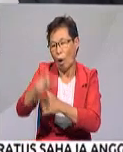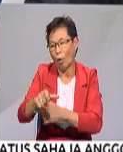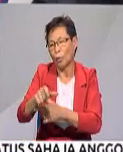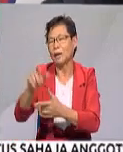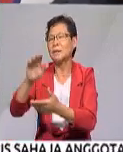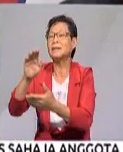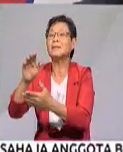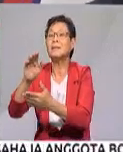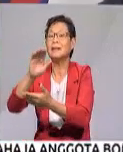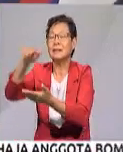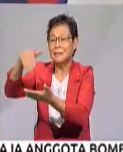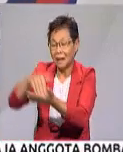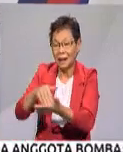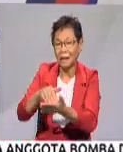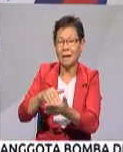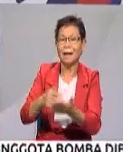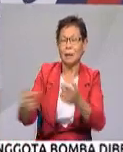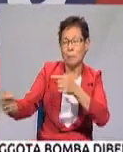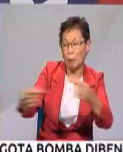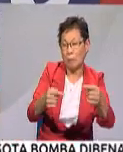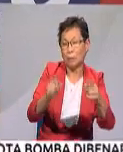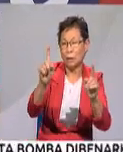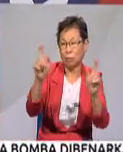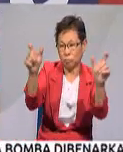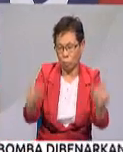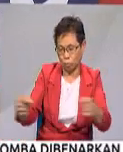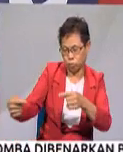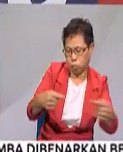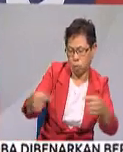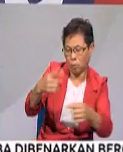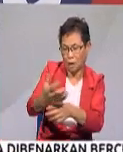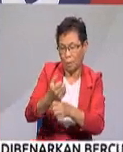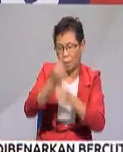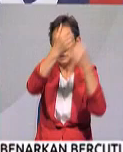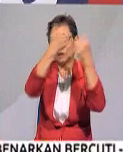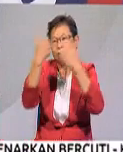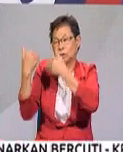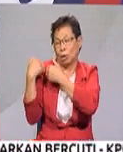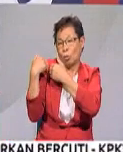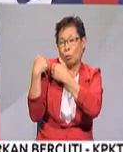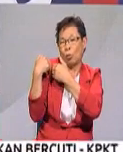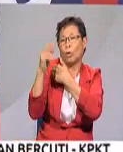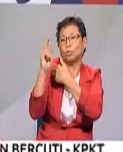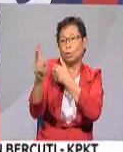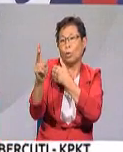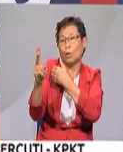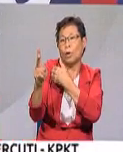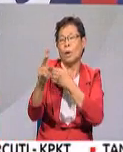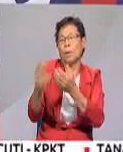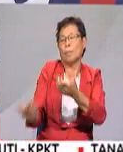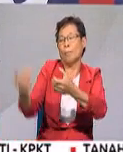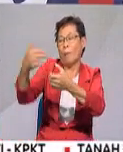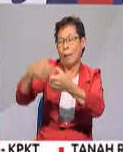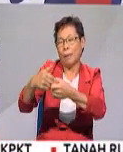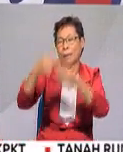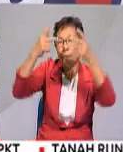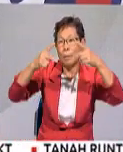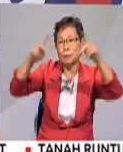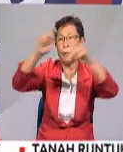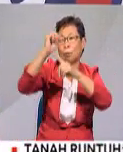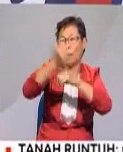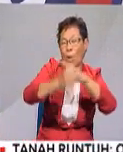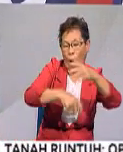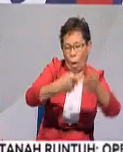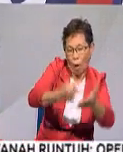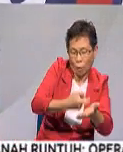ketiga. Situasi ini bakal menyaksikan persaingan satu lawan satu bagi merebut jawatan nombor dua badan induk berkenaan membabitkan Presiden Persatuan